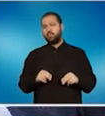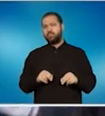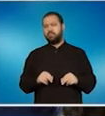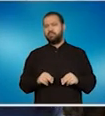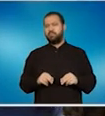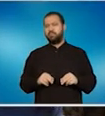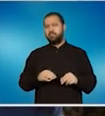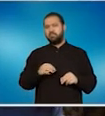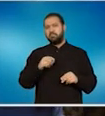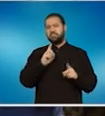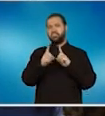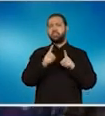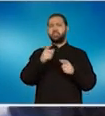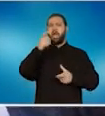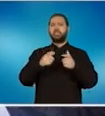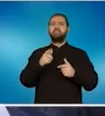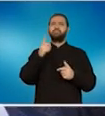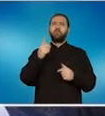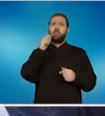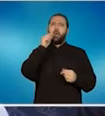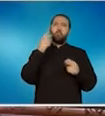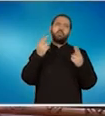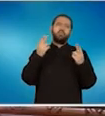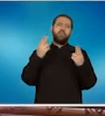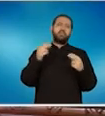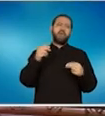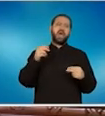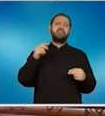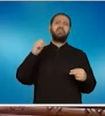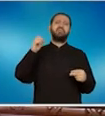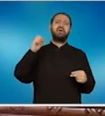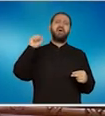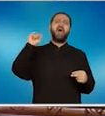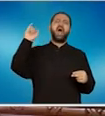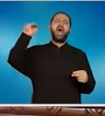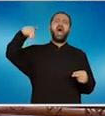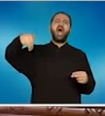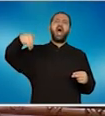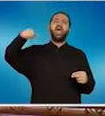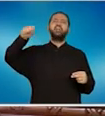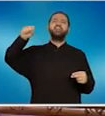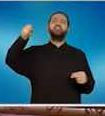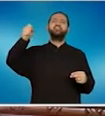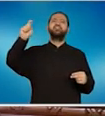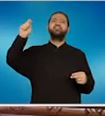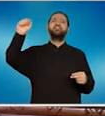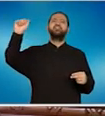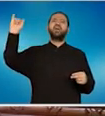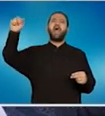de la Einstein sau Newton sau alt cercetător. La Laplace, orice referință.